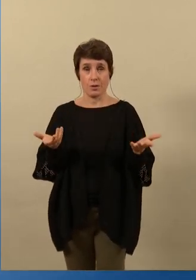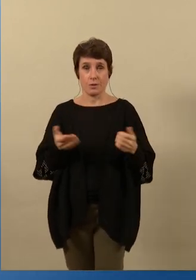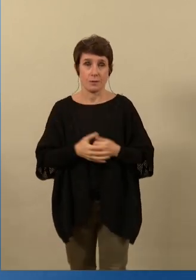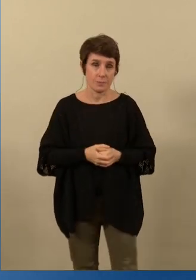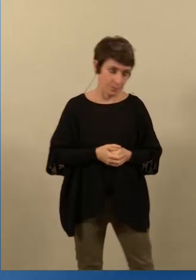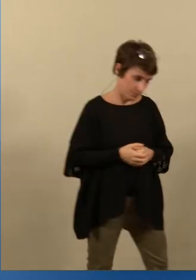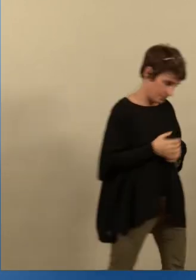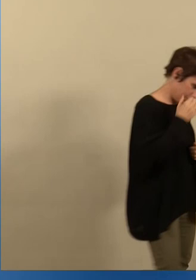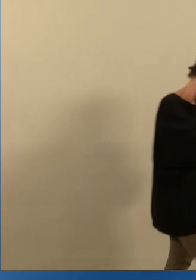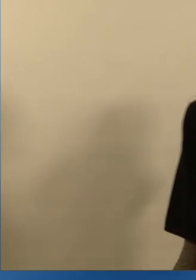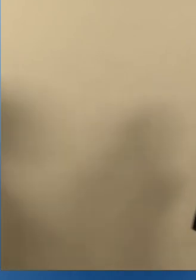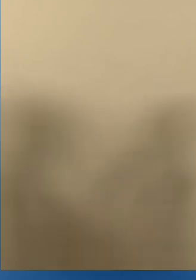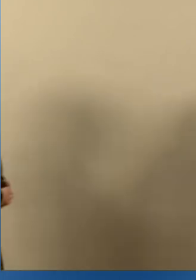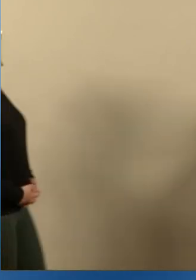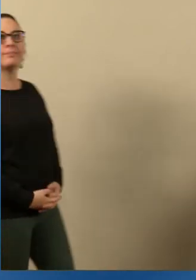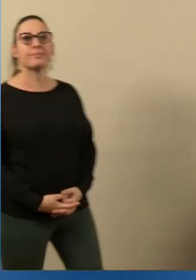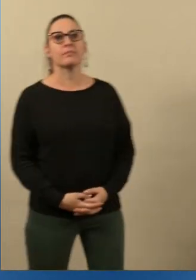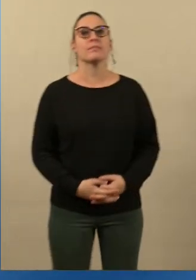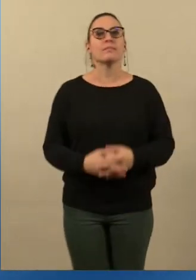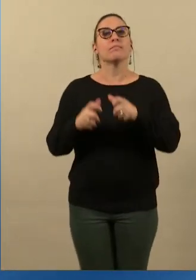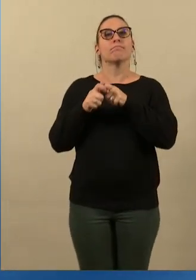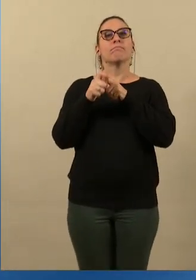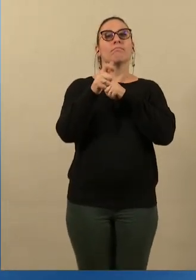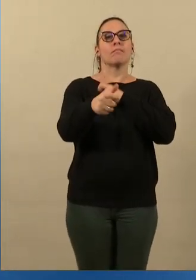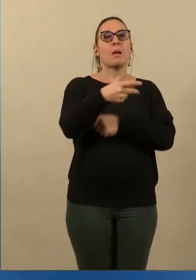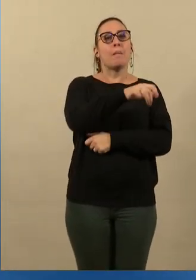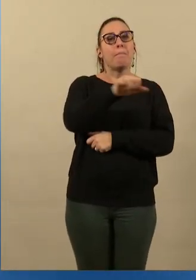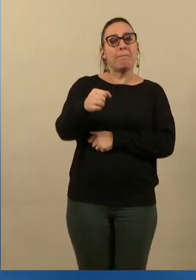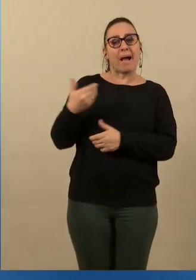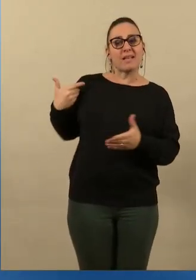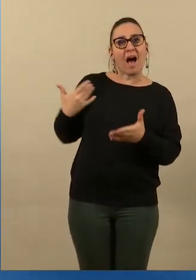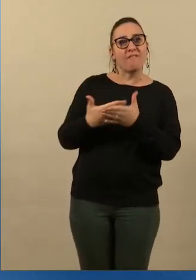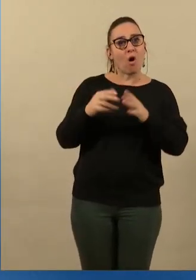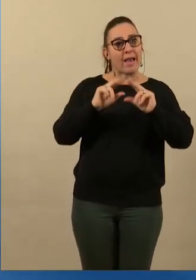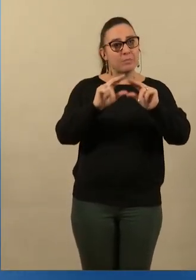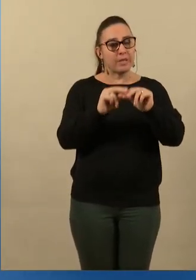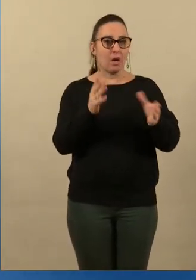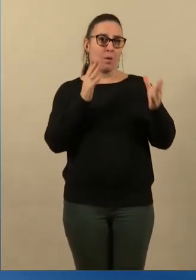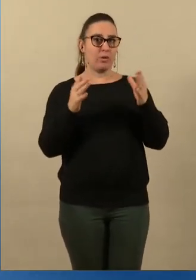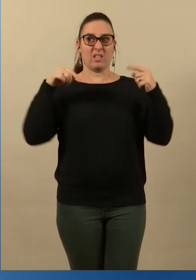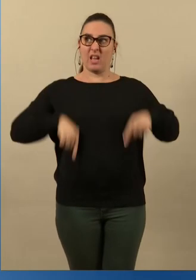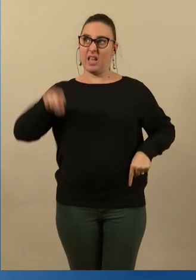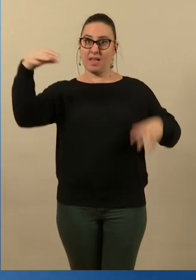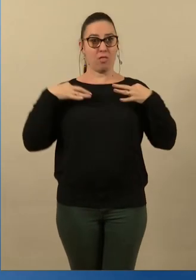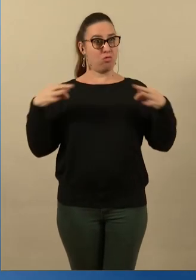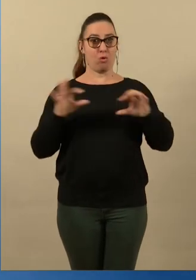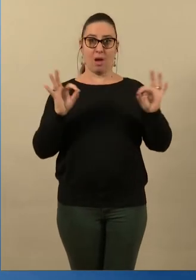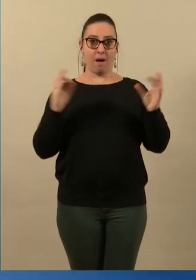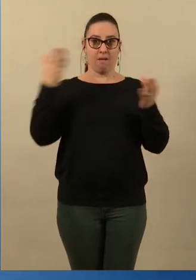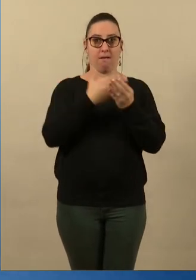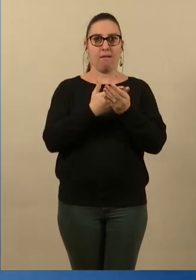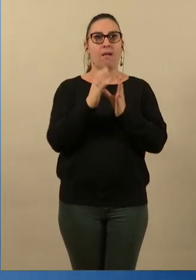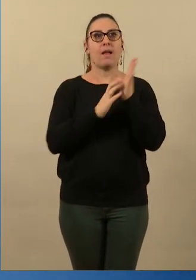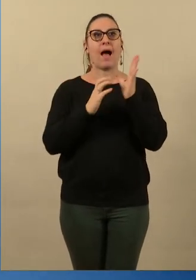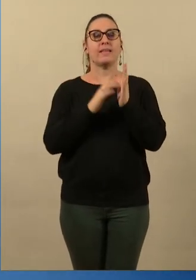les pôles d'appui à la scolarité les passes dont je parlais avant rendrait l'état juge et parti c'est l'article 53 du